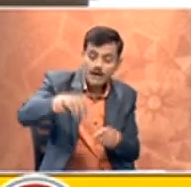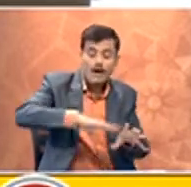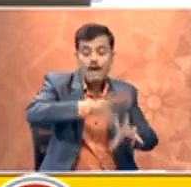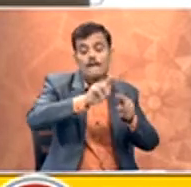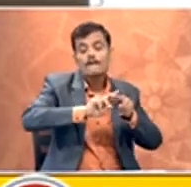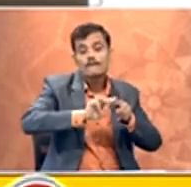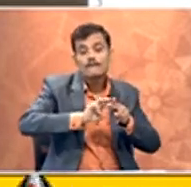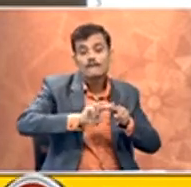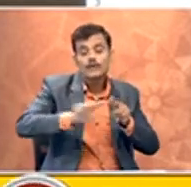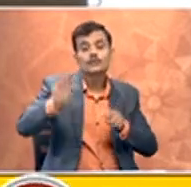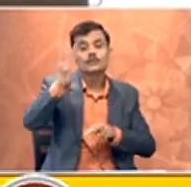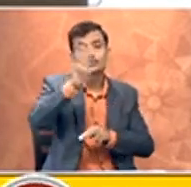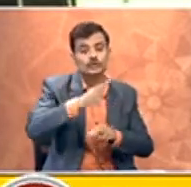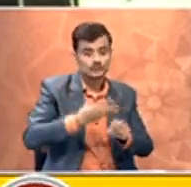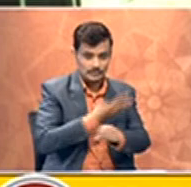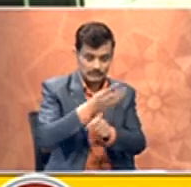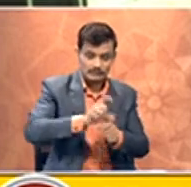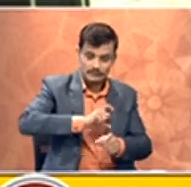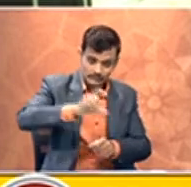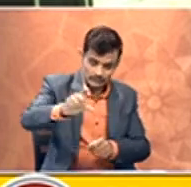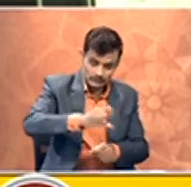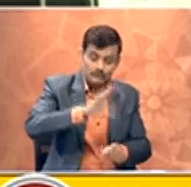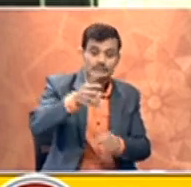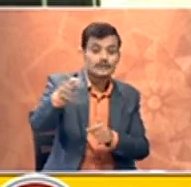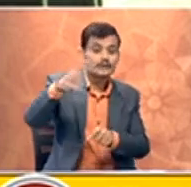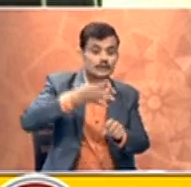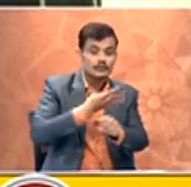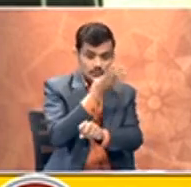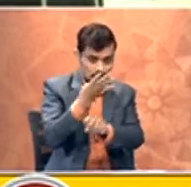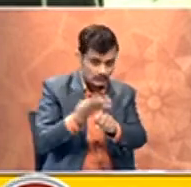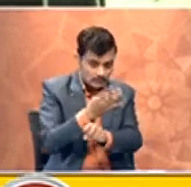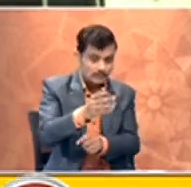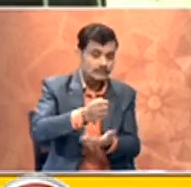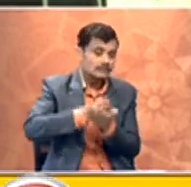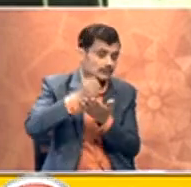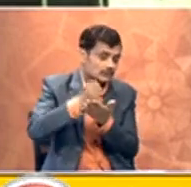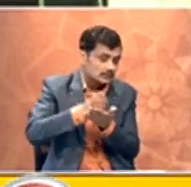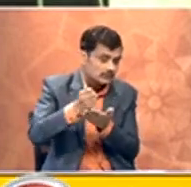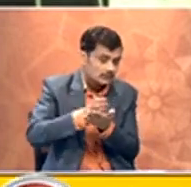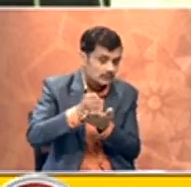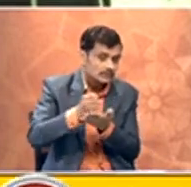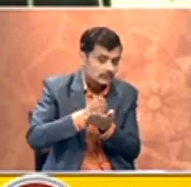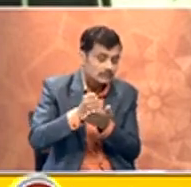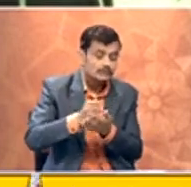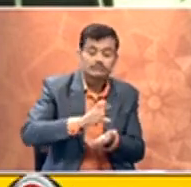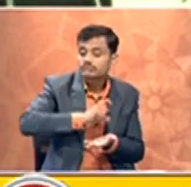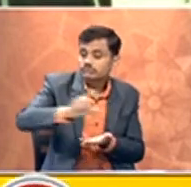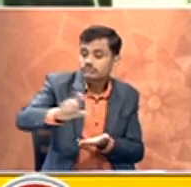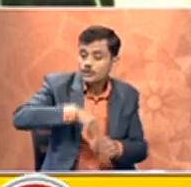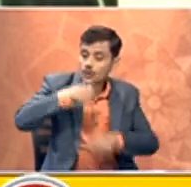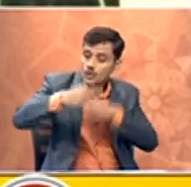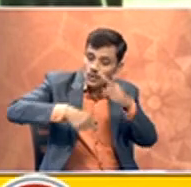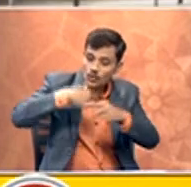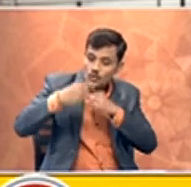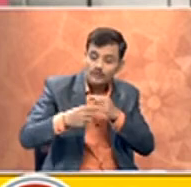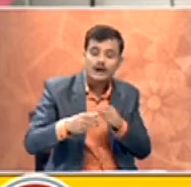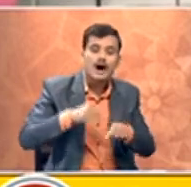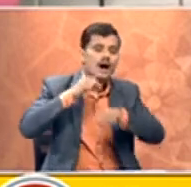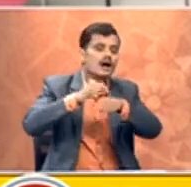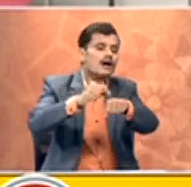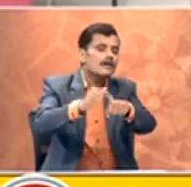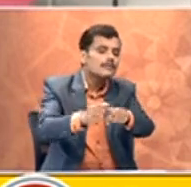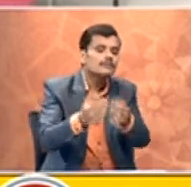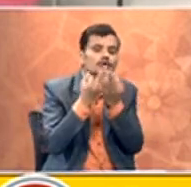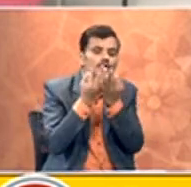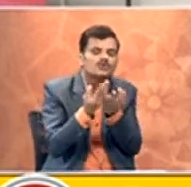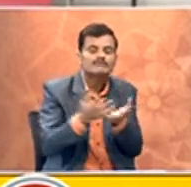ऐसे 6-7 घंटे तो आने जाने में और ट्रेनिंग में जाते थे, तो मेरी स्कूल भी मिस होती थी। तो फिर मम्मी पापा ने